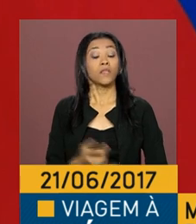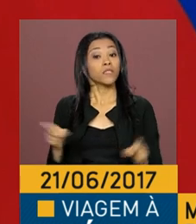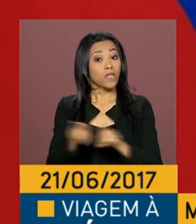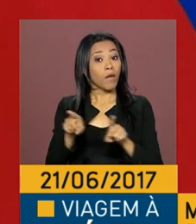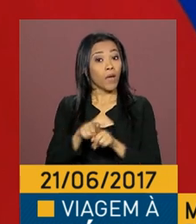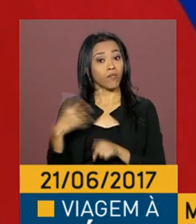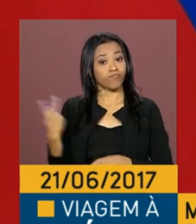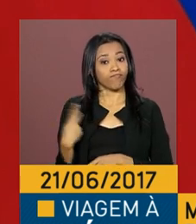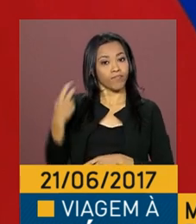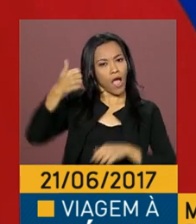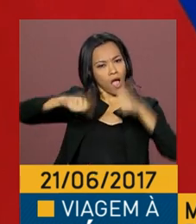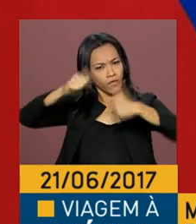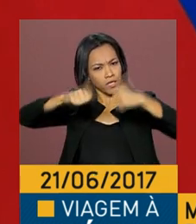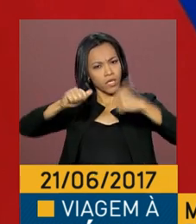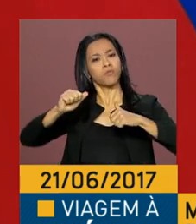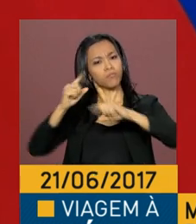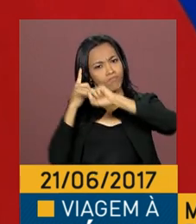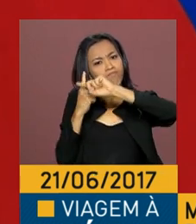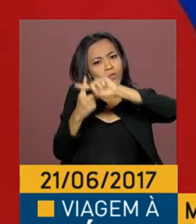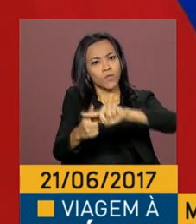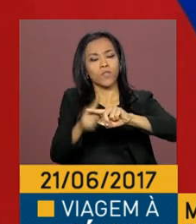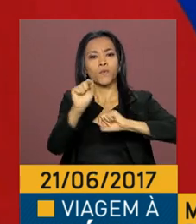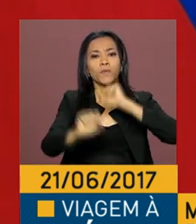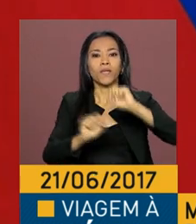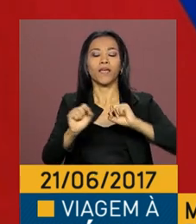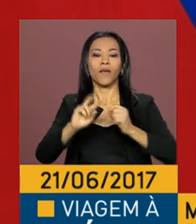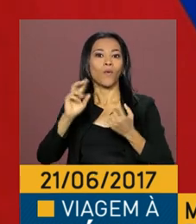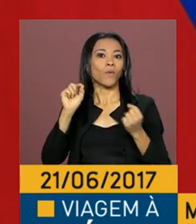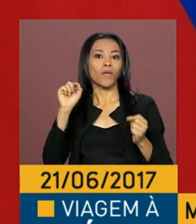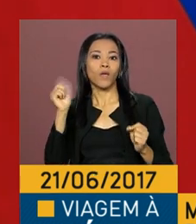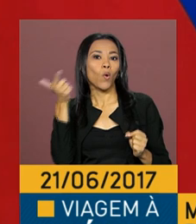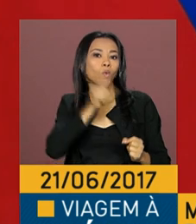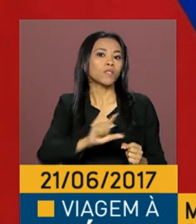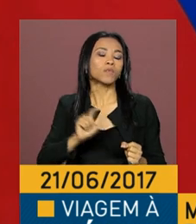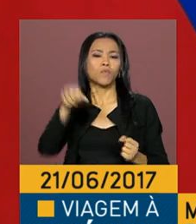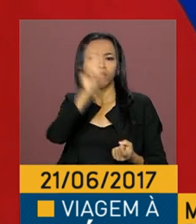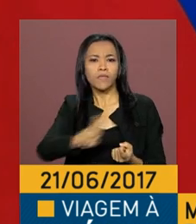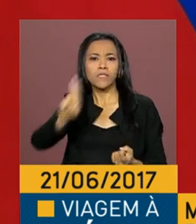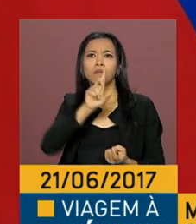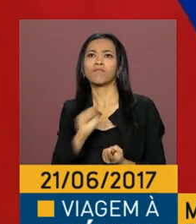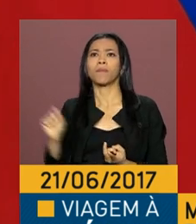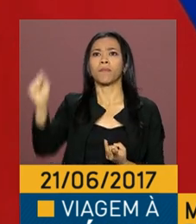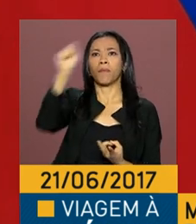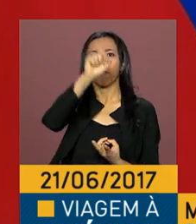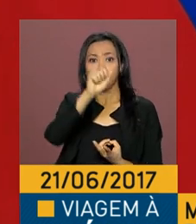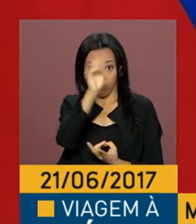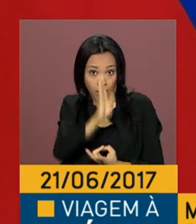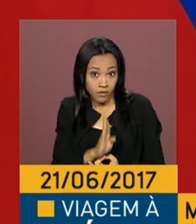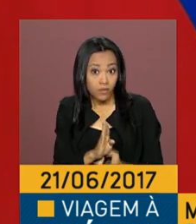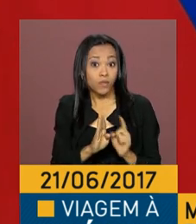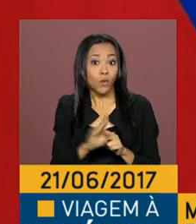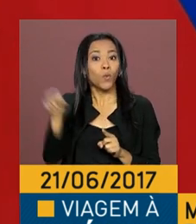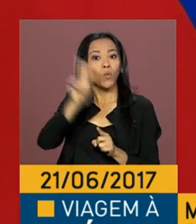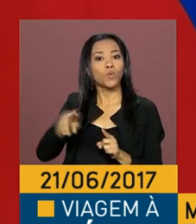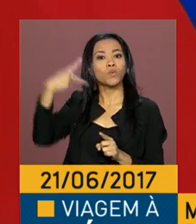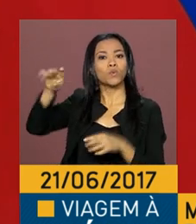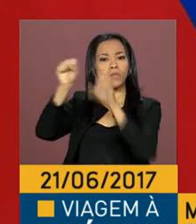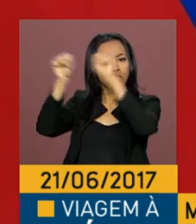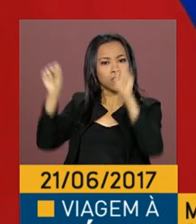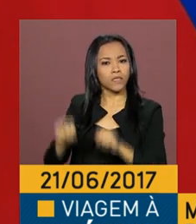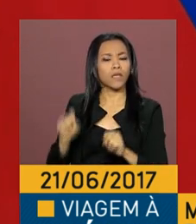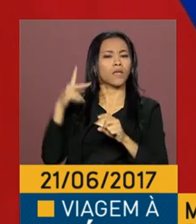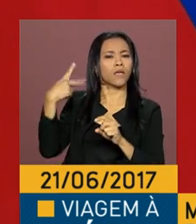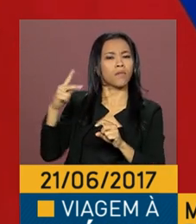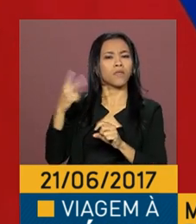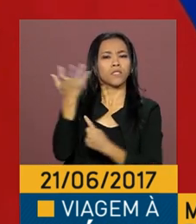também positivamente os resultados obtidos por universidades brasileiras no uso do sistema russo de navegação